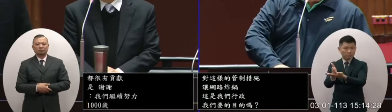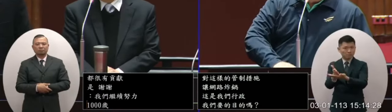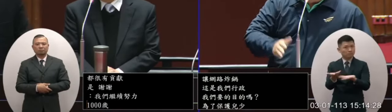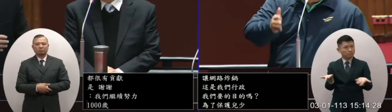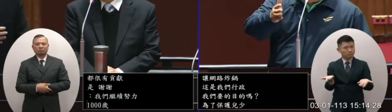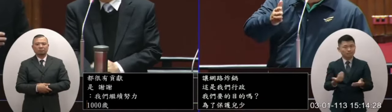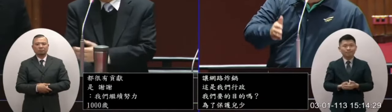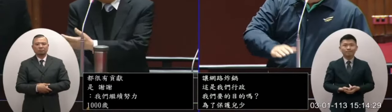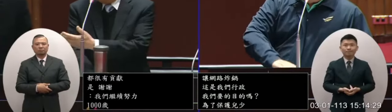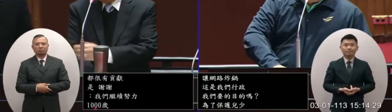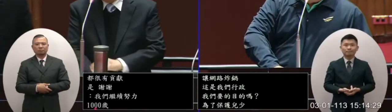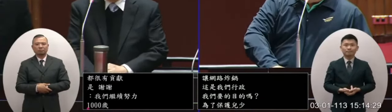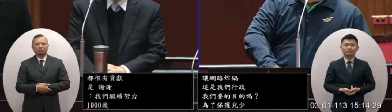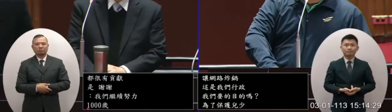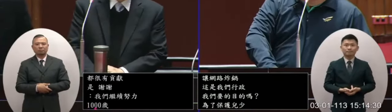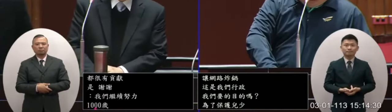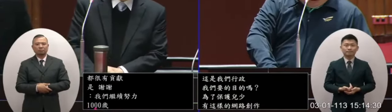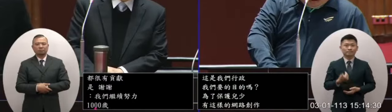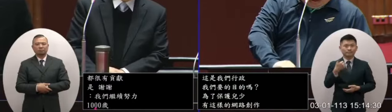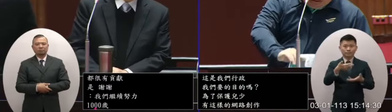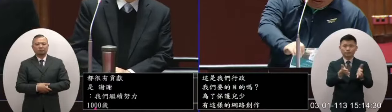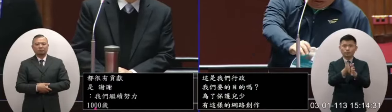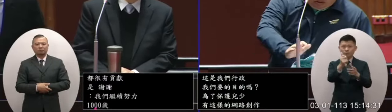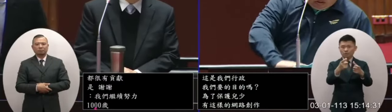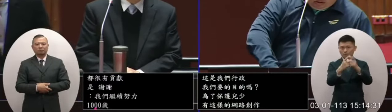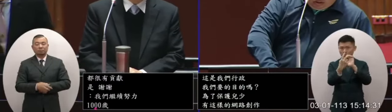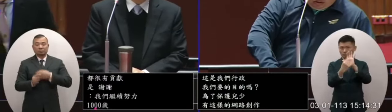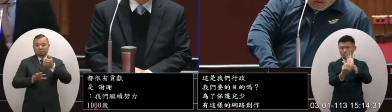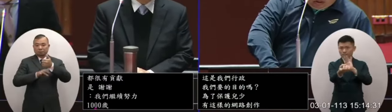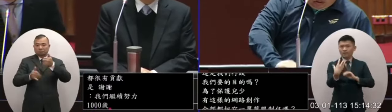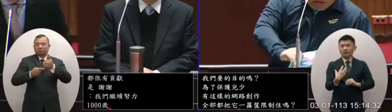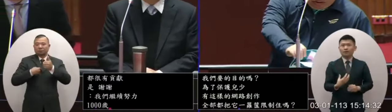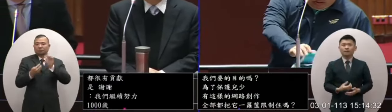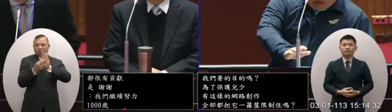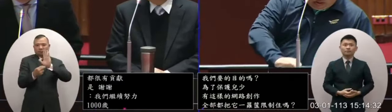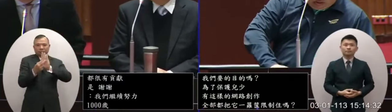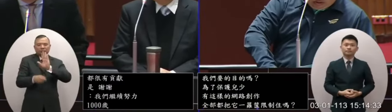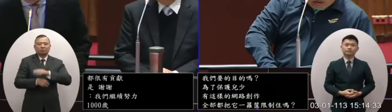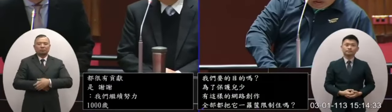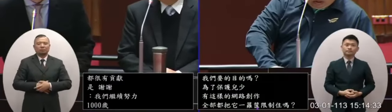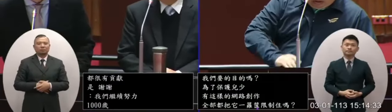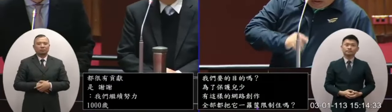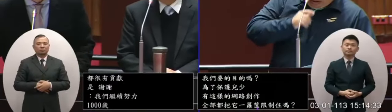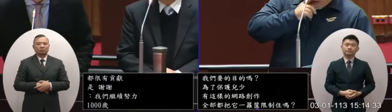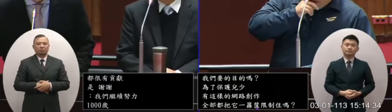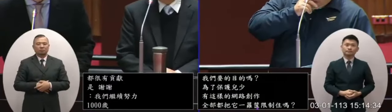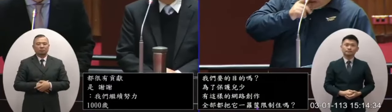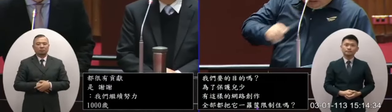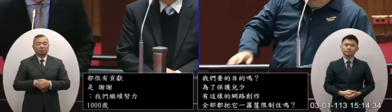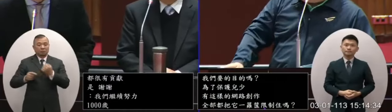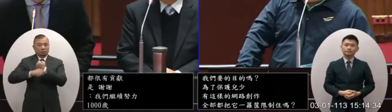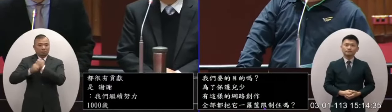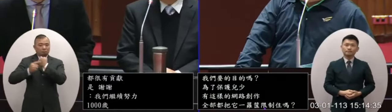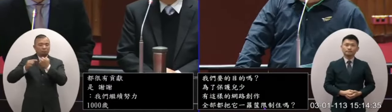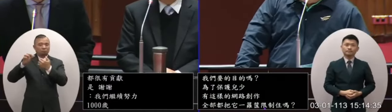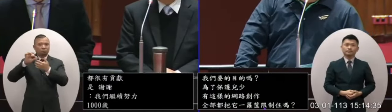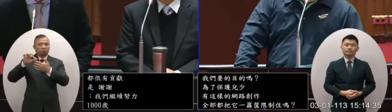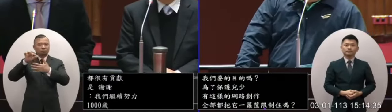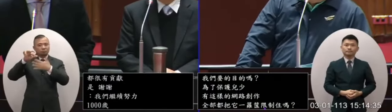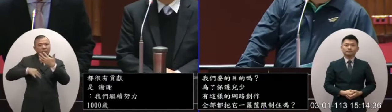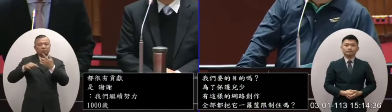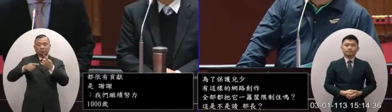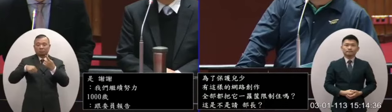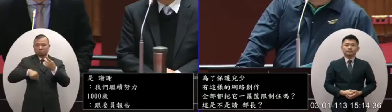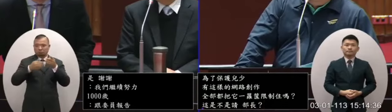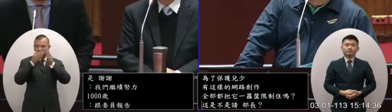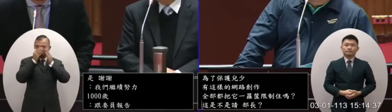是不是请部长 跟委员报告那 这个是在法条里面本来对图像